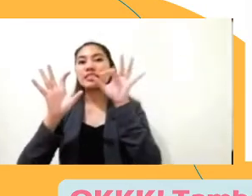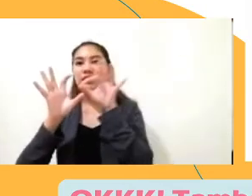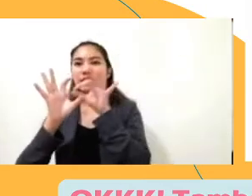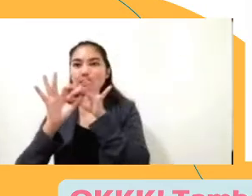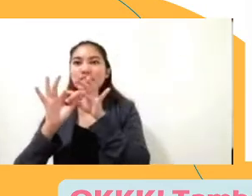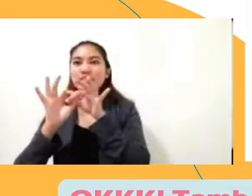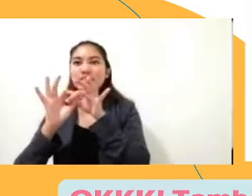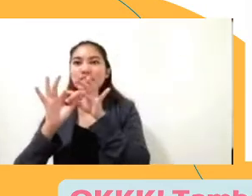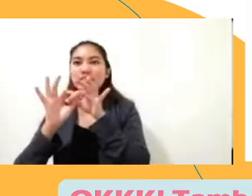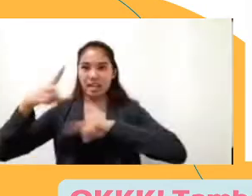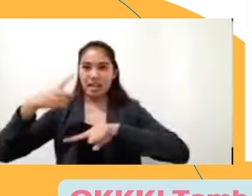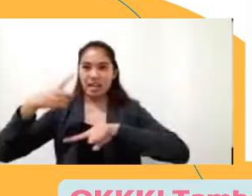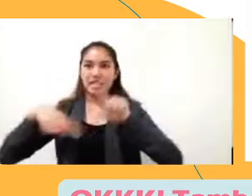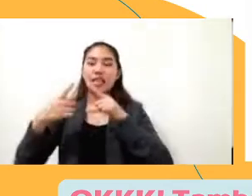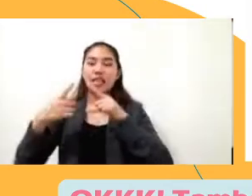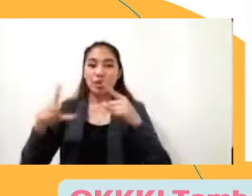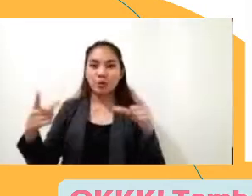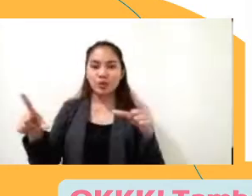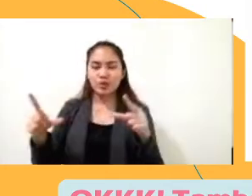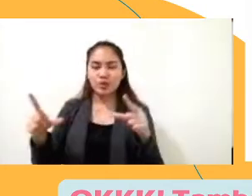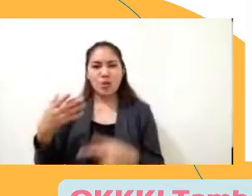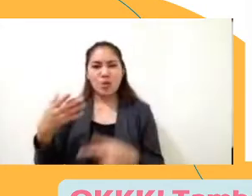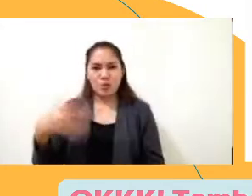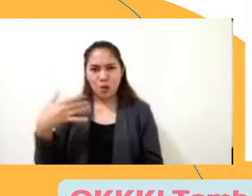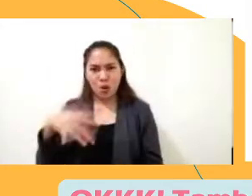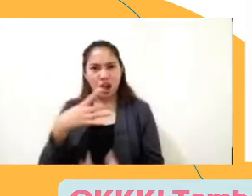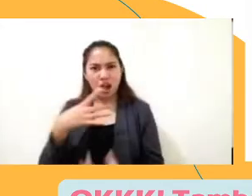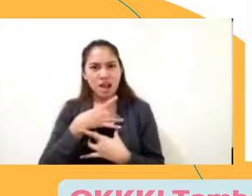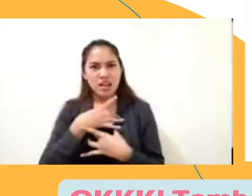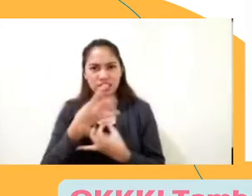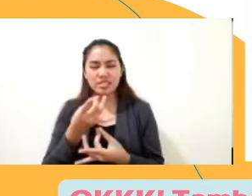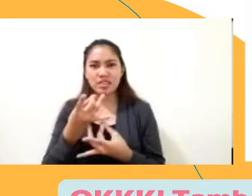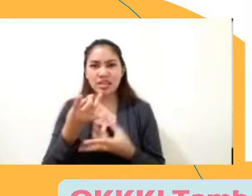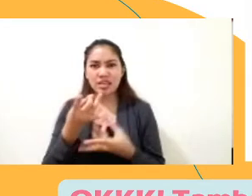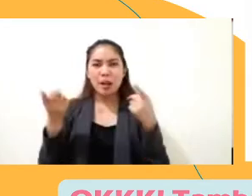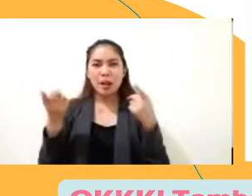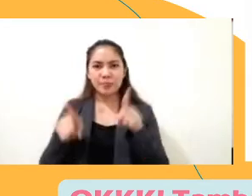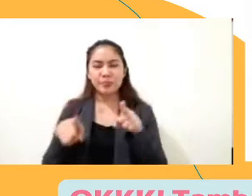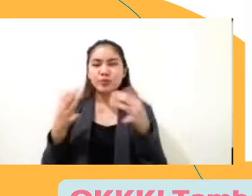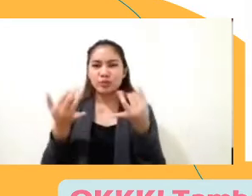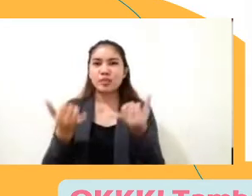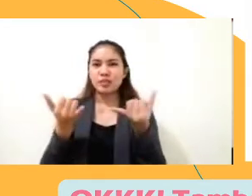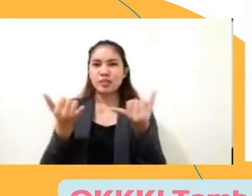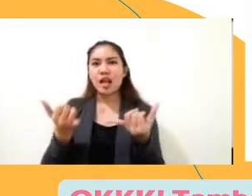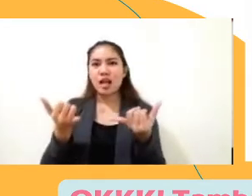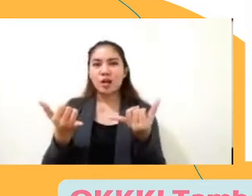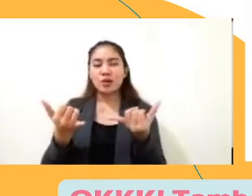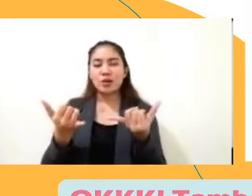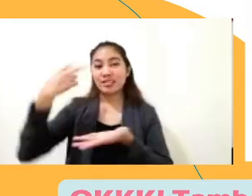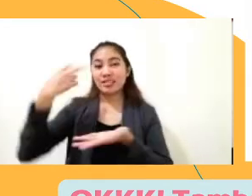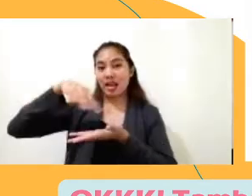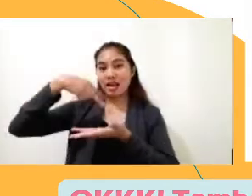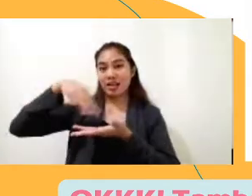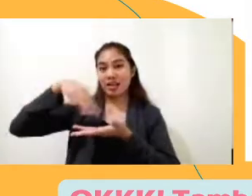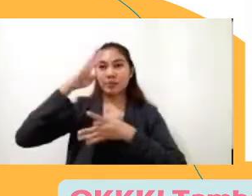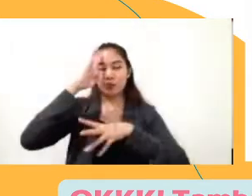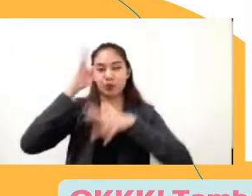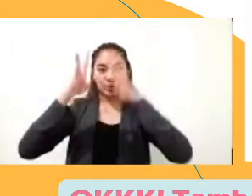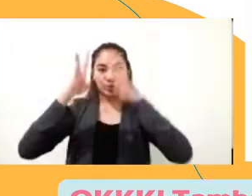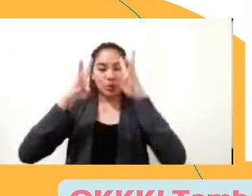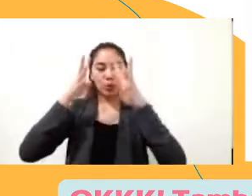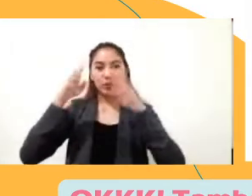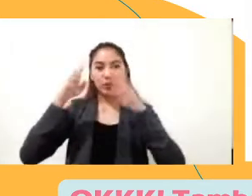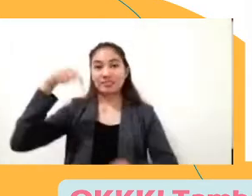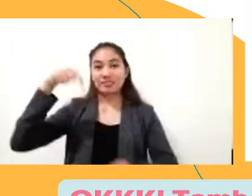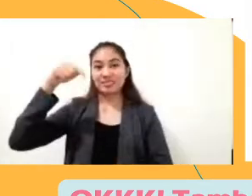sign language. So an interesting din yung nangyayari ngayon sa ating dance improvisation episode ng